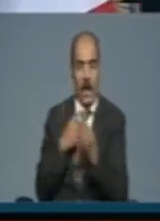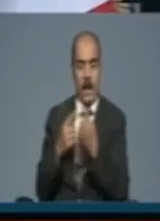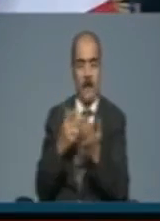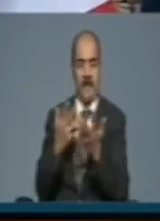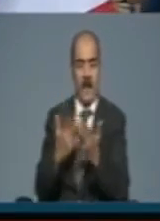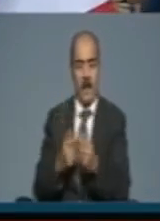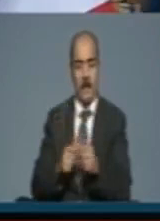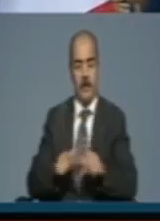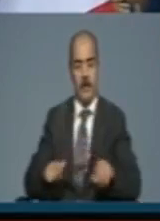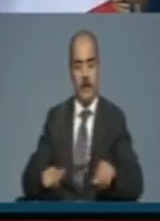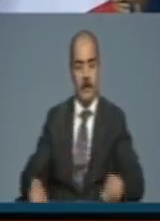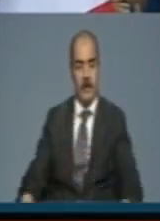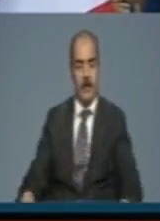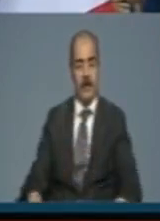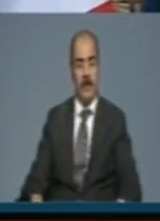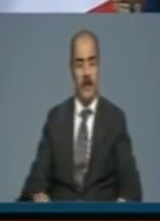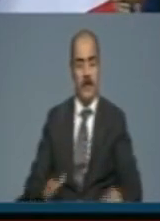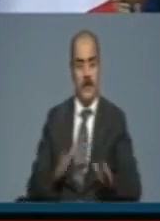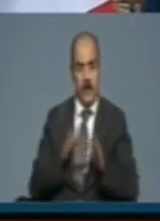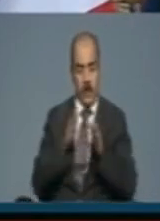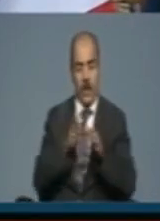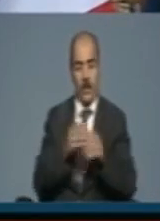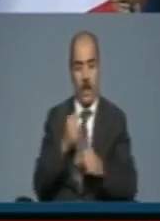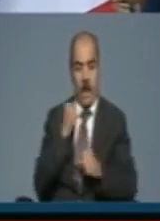يجب أن تكون خاصة دي قوة